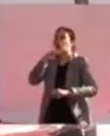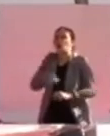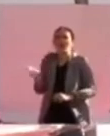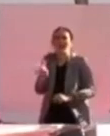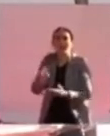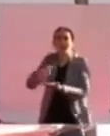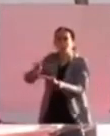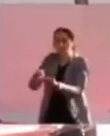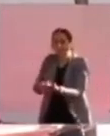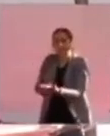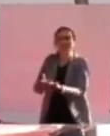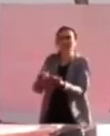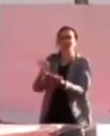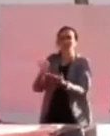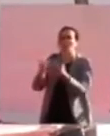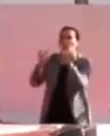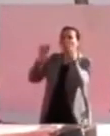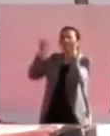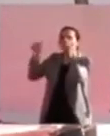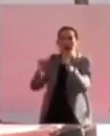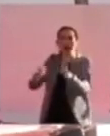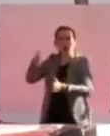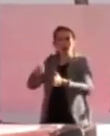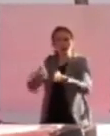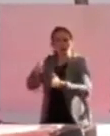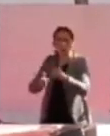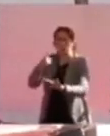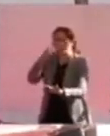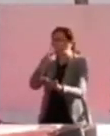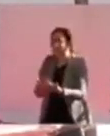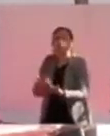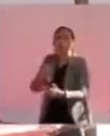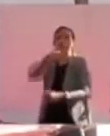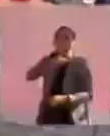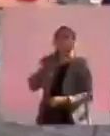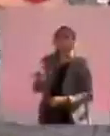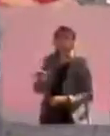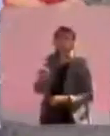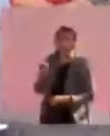decente approfitterei di questa occasione